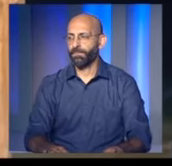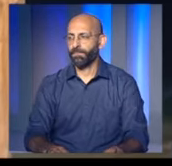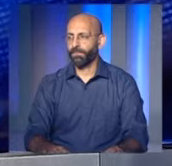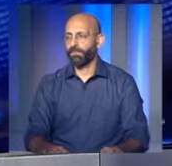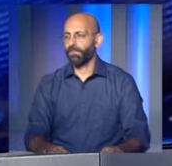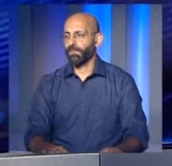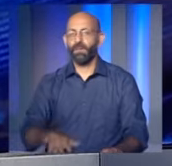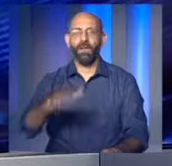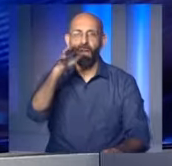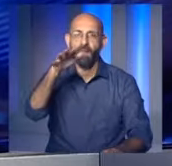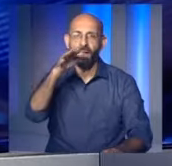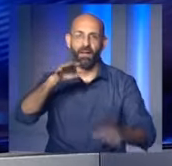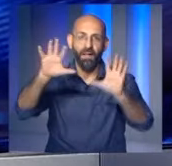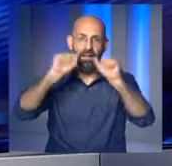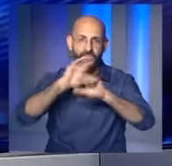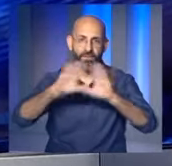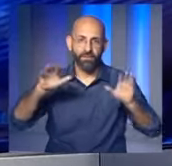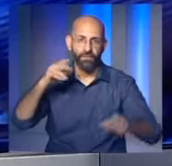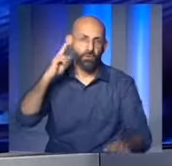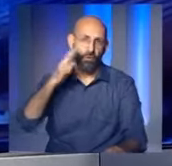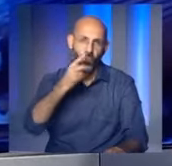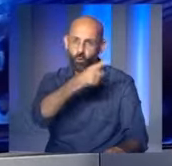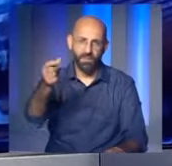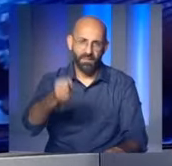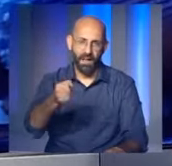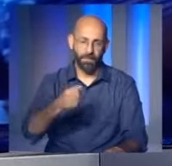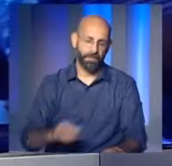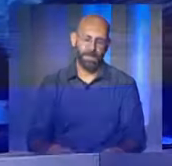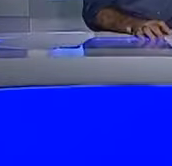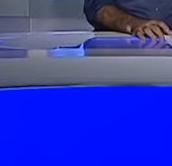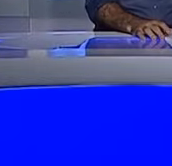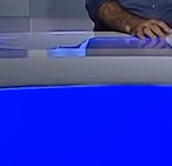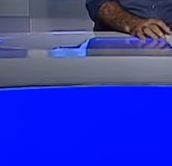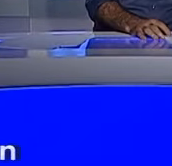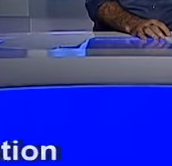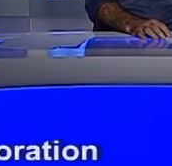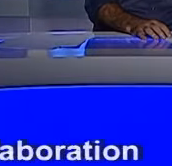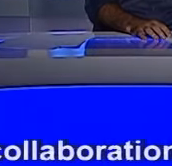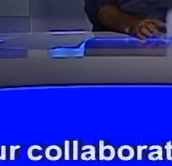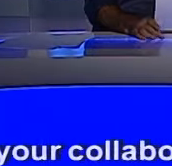ختام هذه النشرة، شكرا للمتابعة وإلى اللقاء.